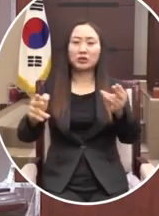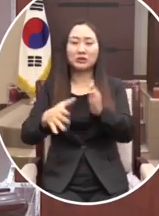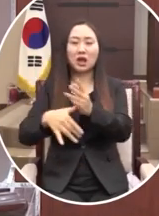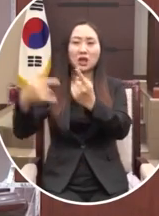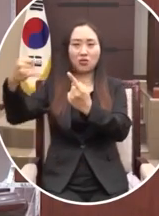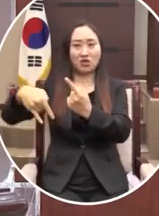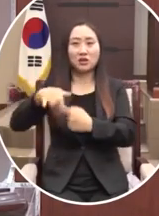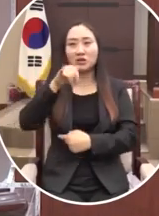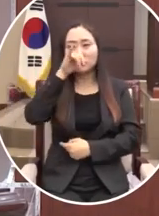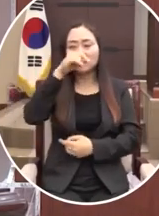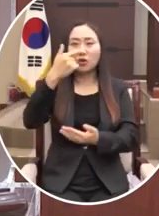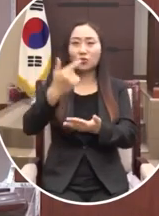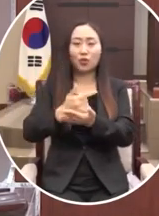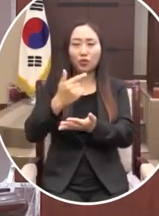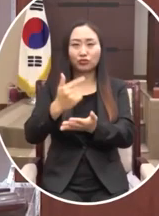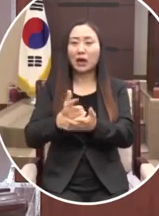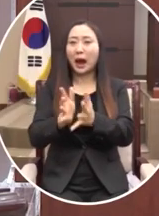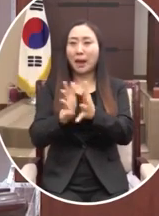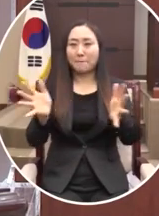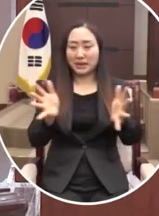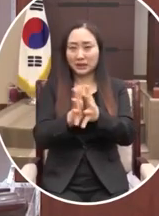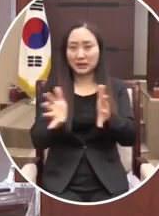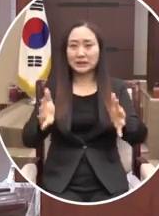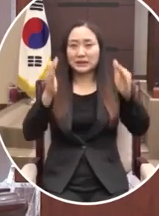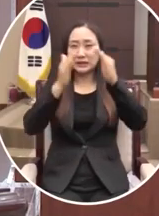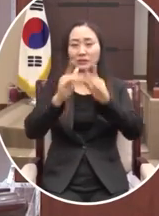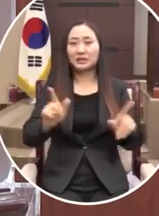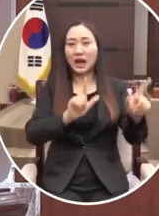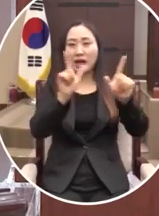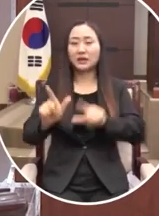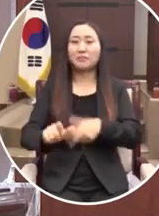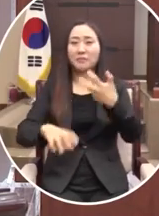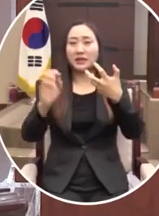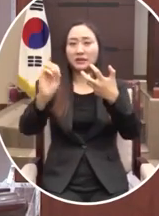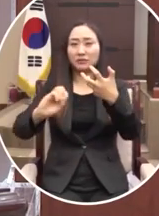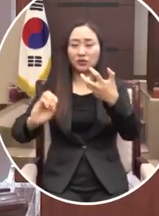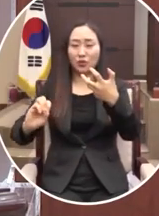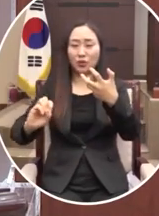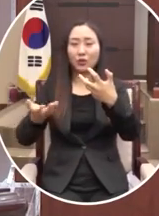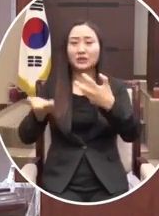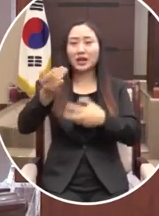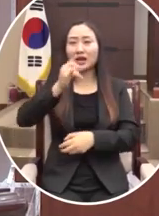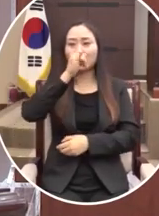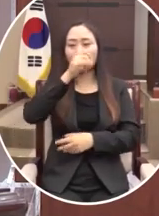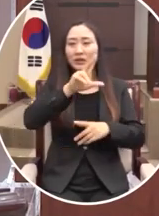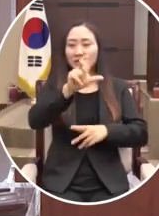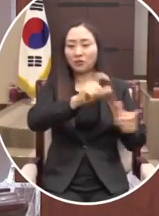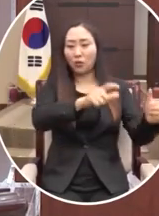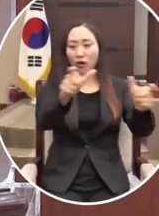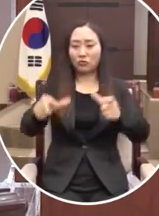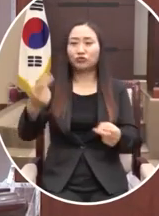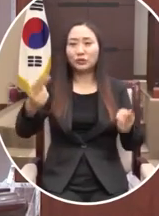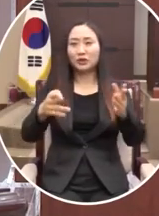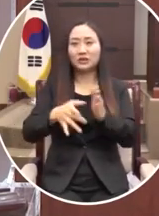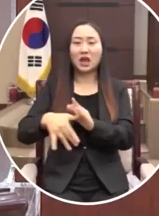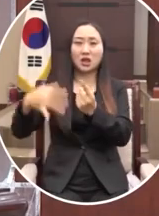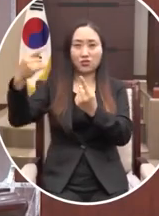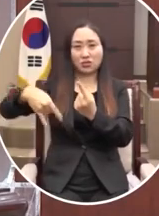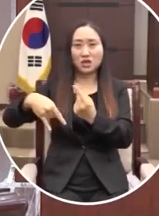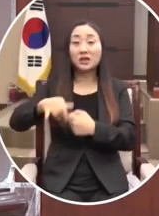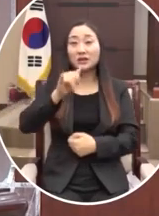노원구는 아파트 주거 비율이 약 80%로 서울시 25개 자치구 중에서 1위에